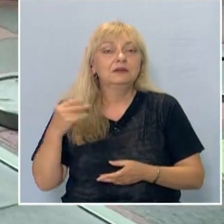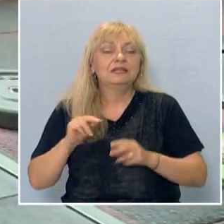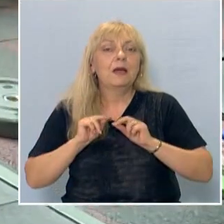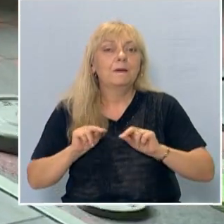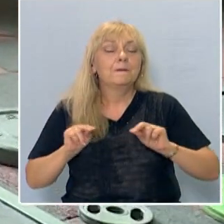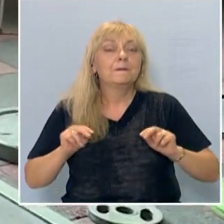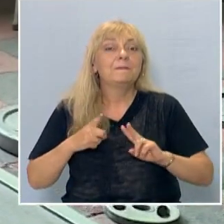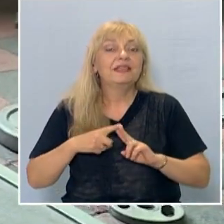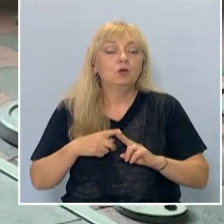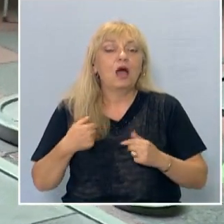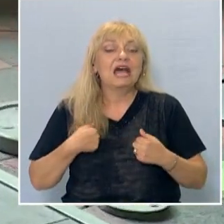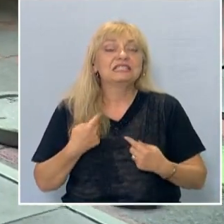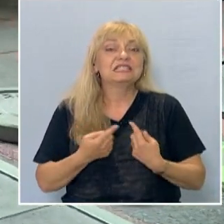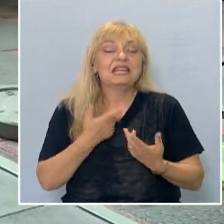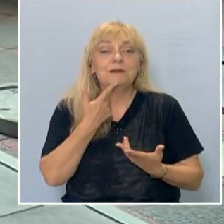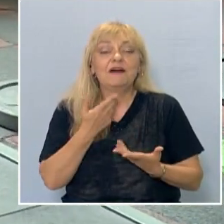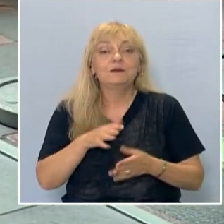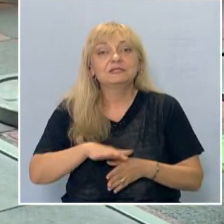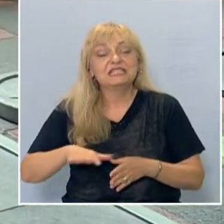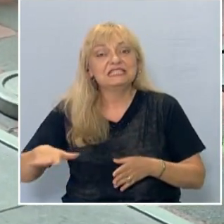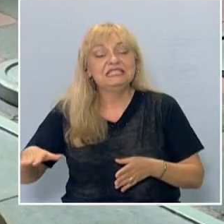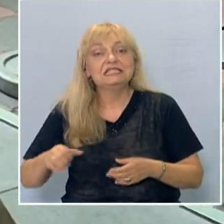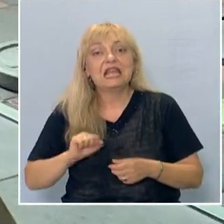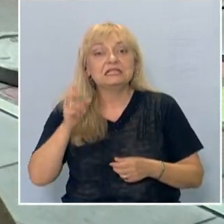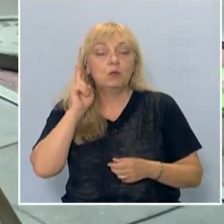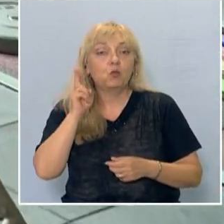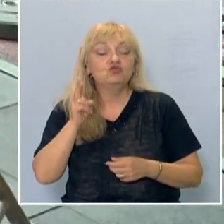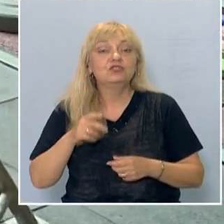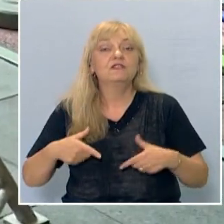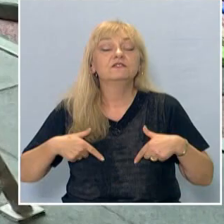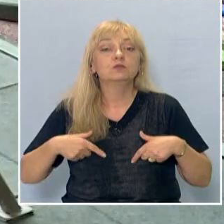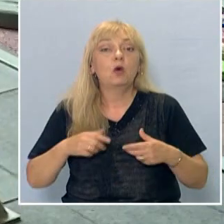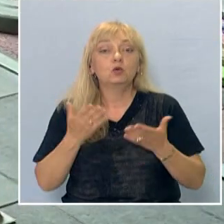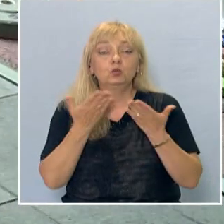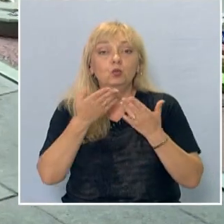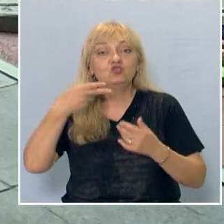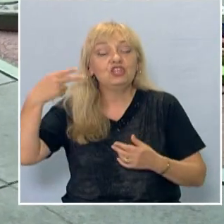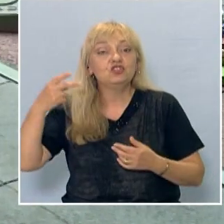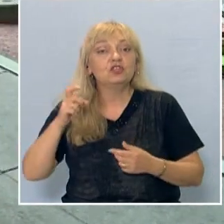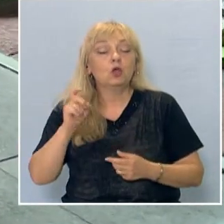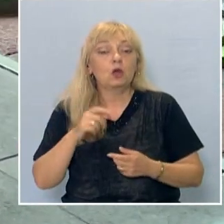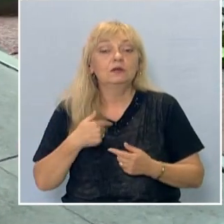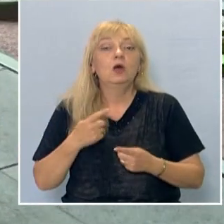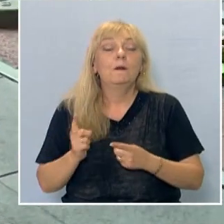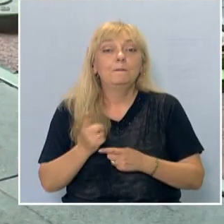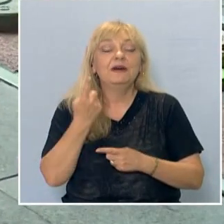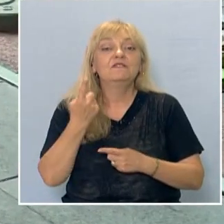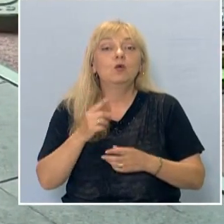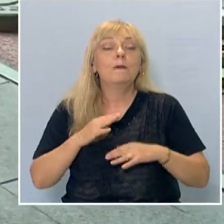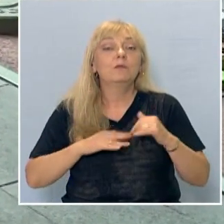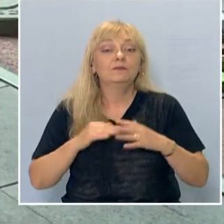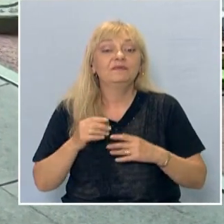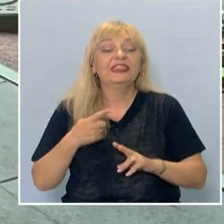защото занимавам се с деца и съм учител в спортно училище Георги Бенковски. Но първо е професионализма.